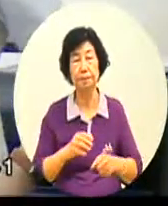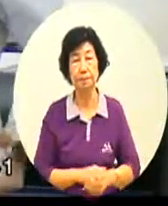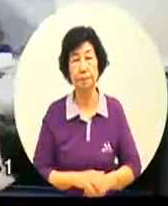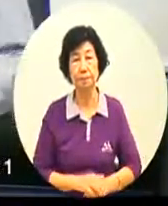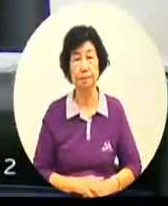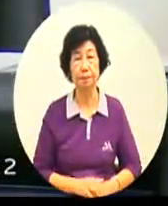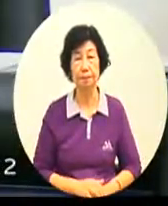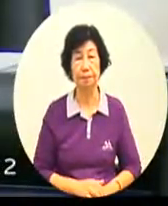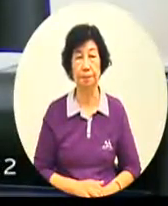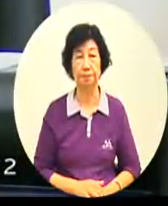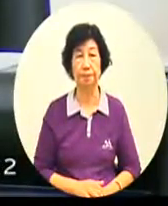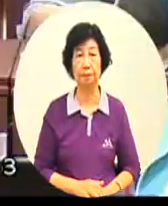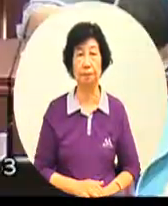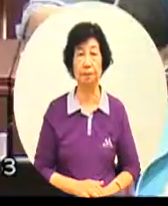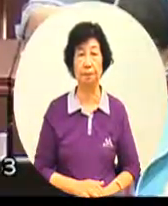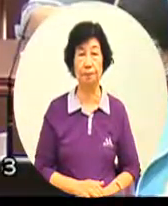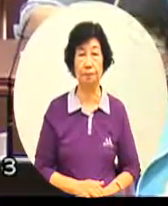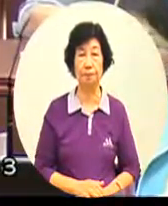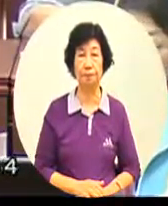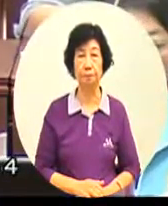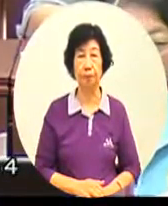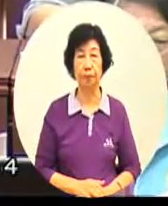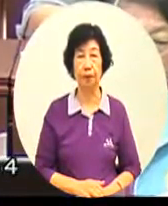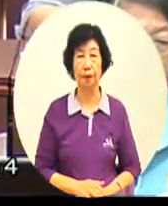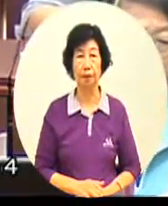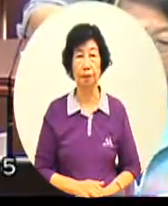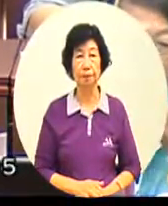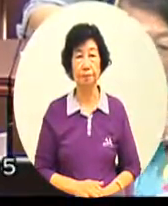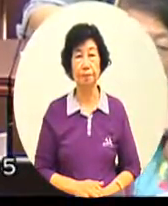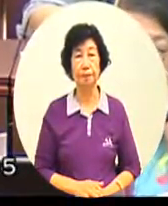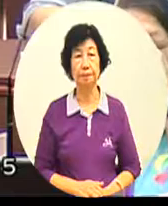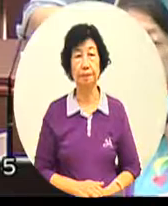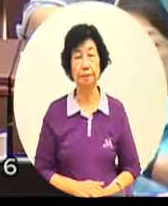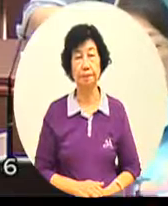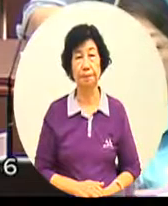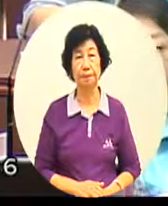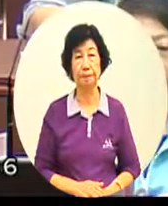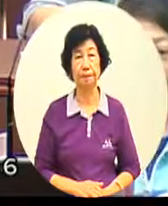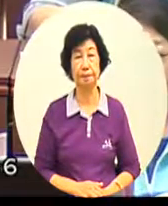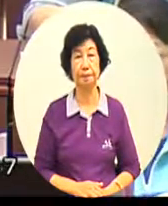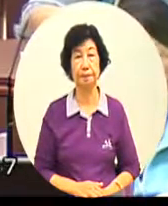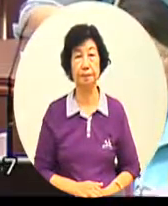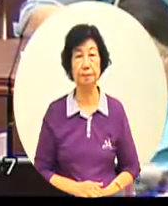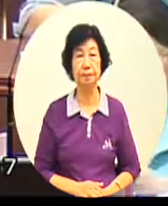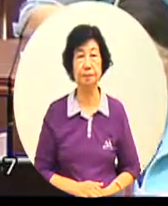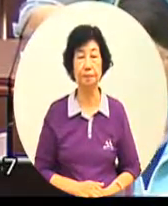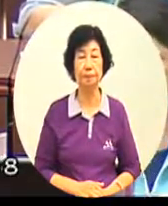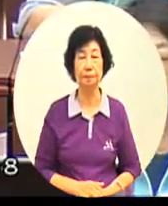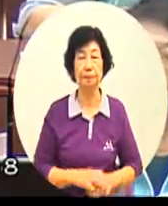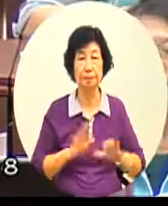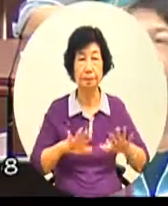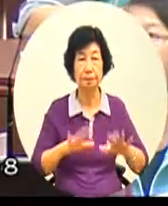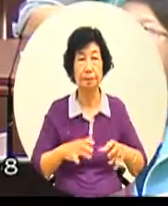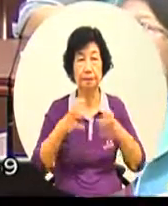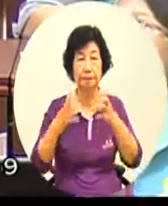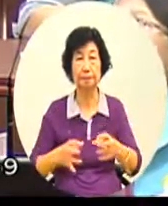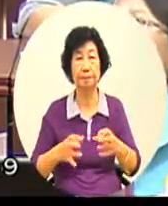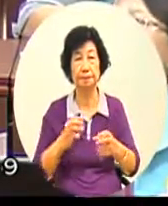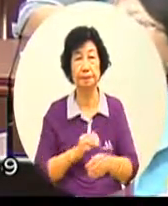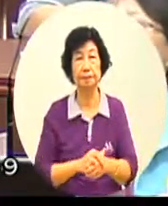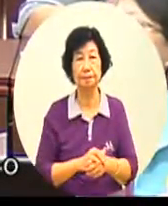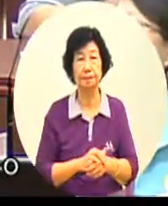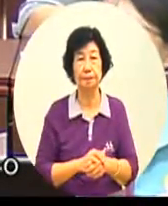答复。 谢谢召集人，谢谢议员的关心的确因为我们要建置